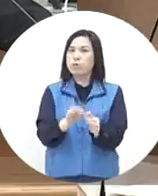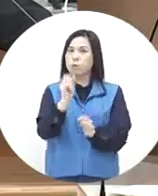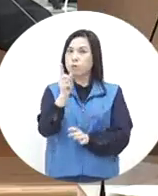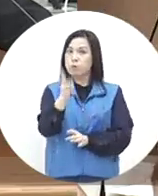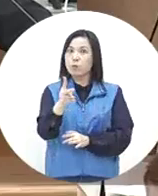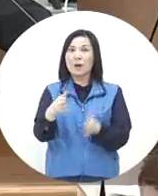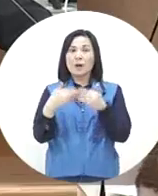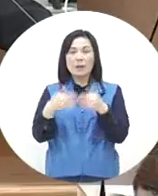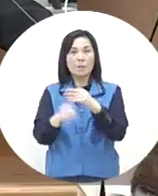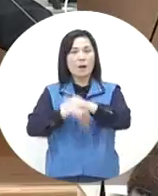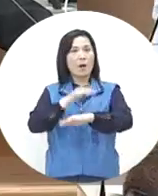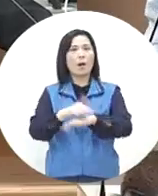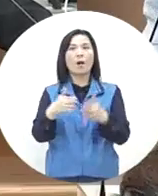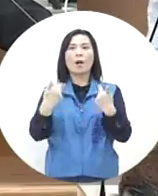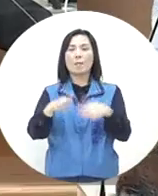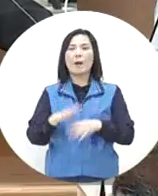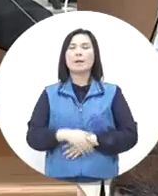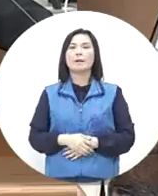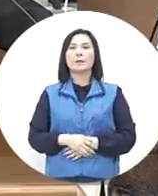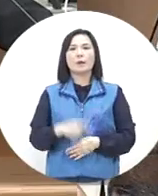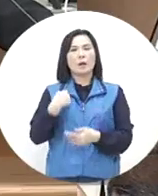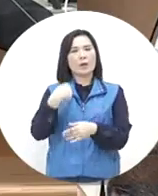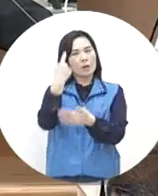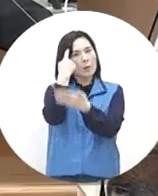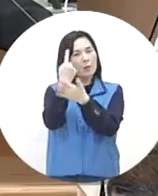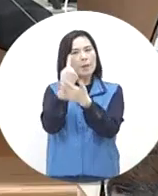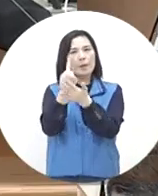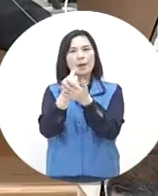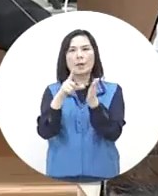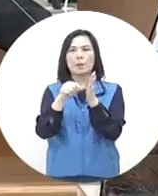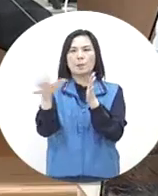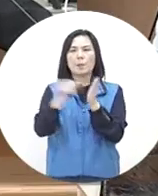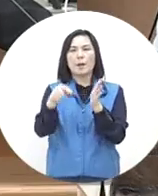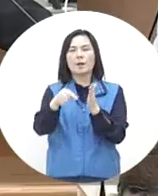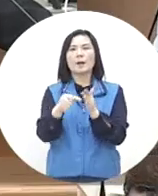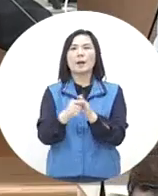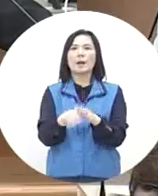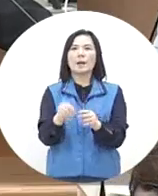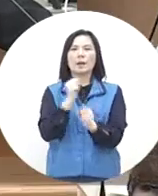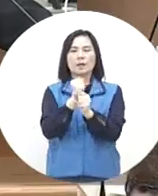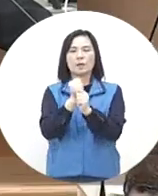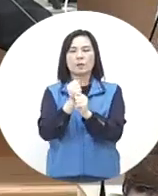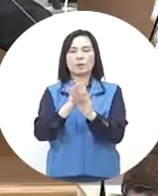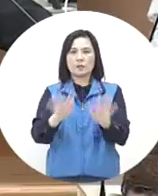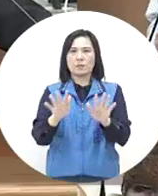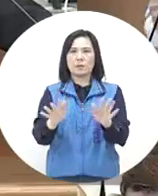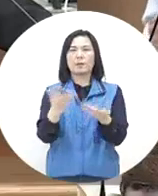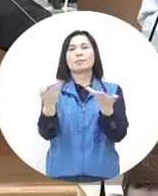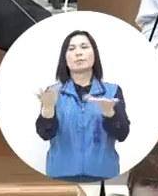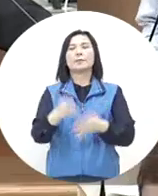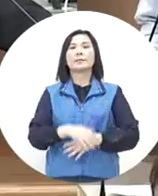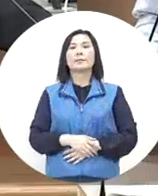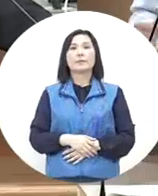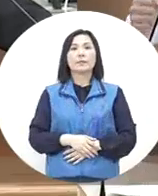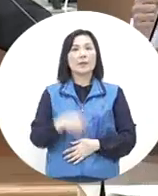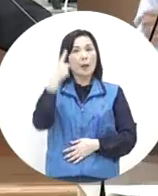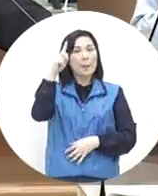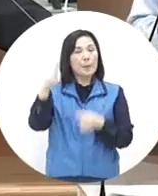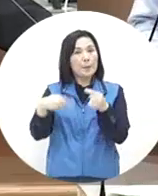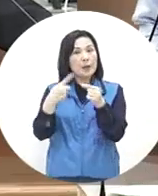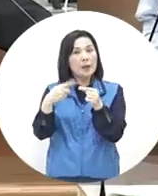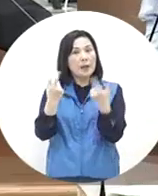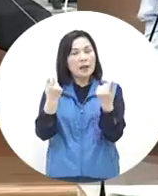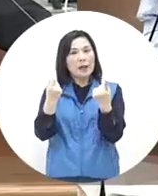我每天把握当下，做好今天的事。 那所以说明年你也会继续来